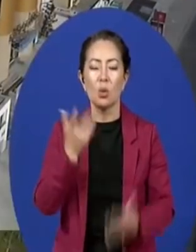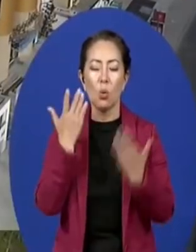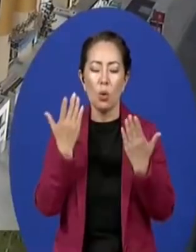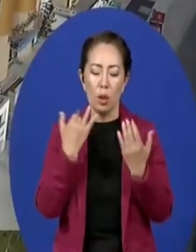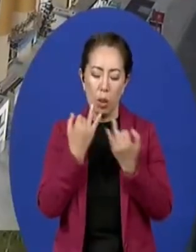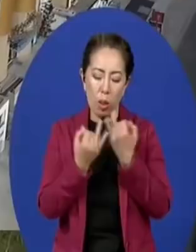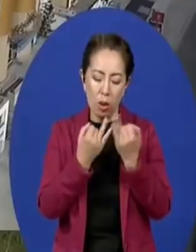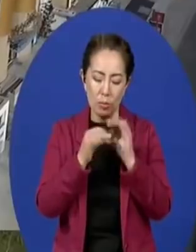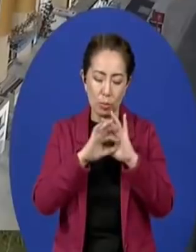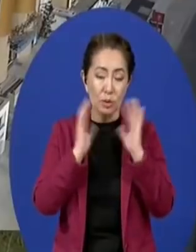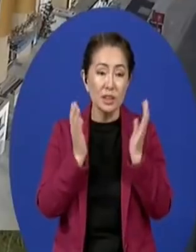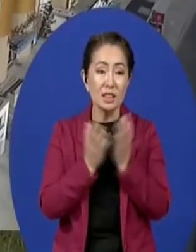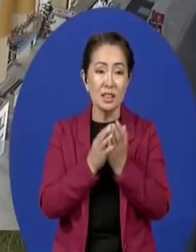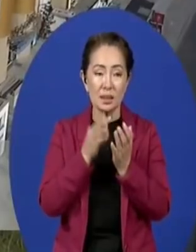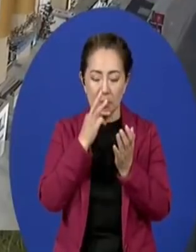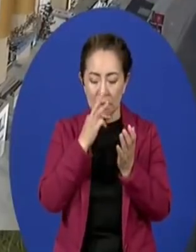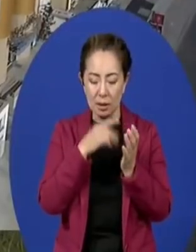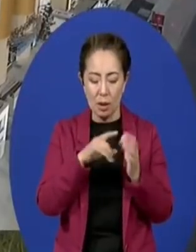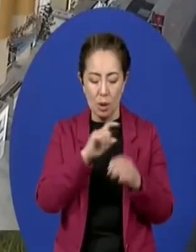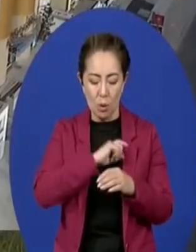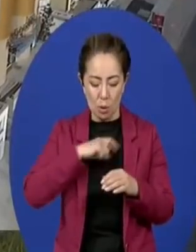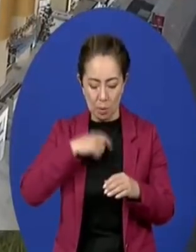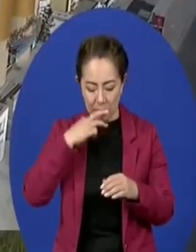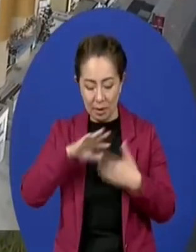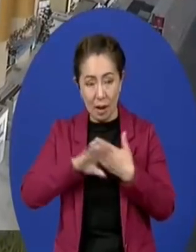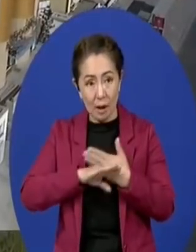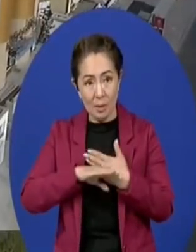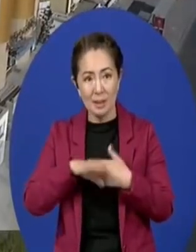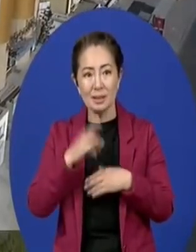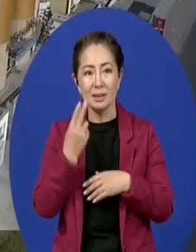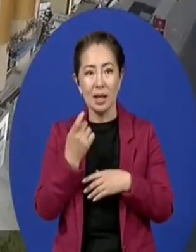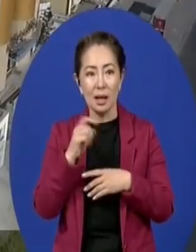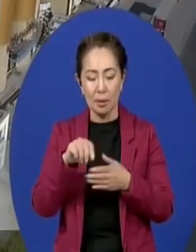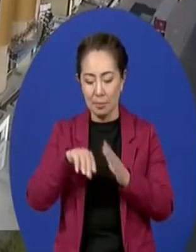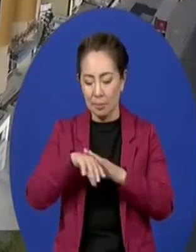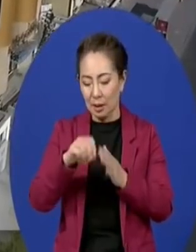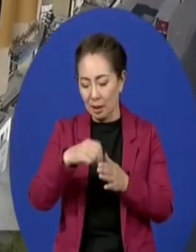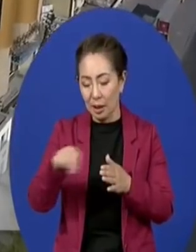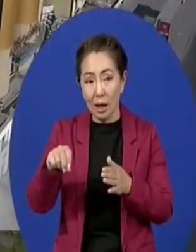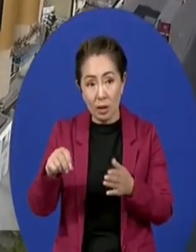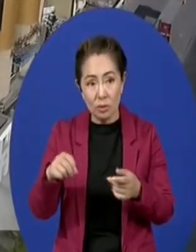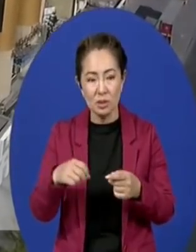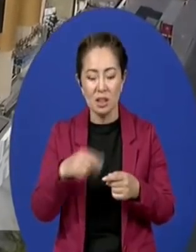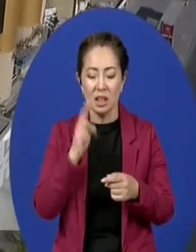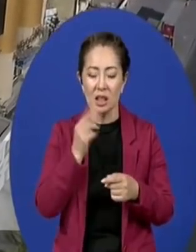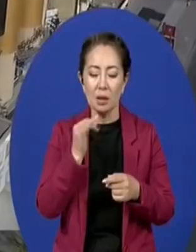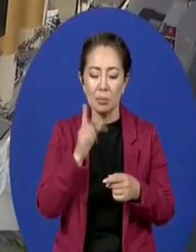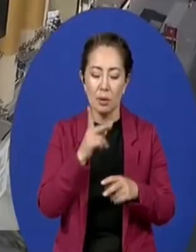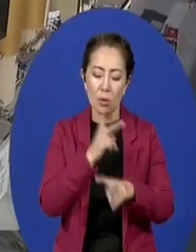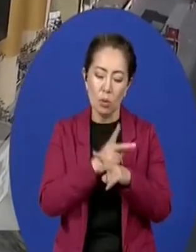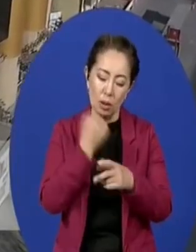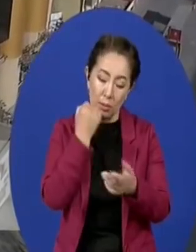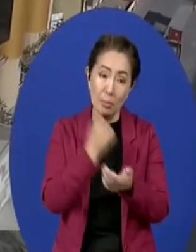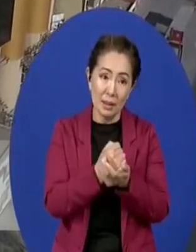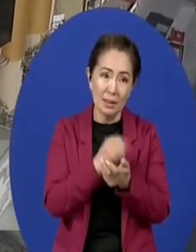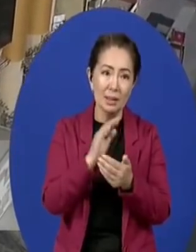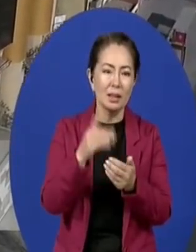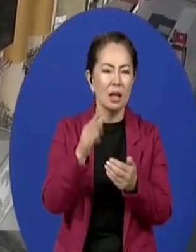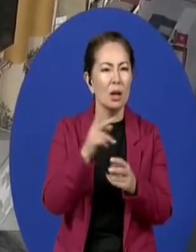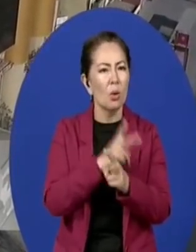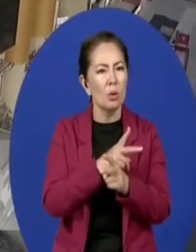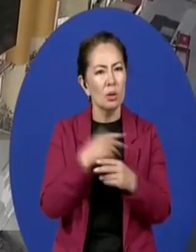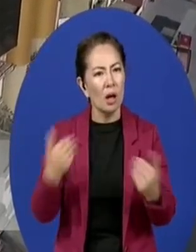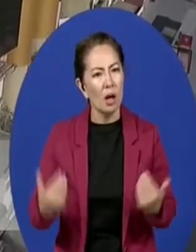хилэлцэж байгаа нийтийн мэдээллийн тухай, хувь хүний мэдээлэл хамгаалах, цахим гарын үсэг, кибер аюулгүй байдлын тухай хуулийг эрх намар батлана. Эдгээр хуулиуд амьдрал